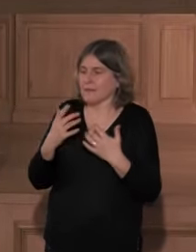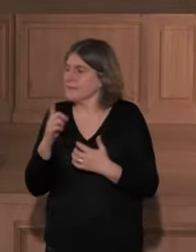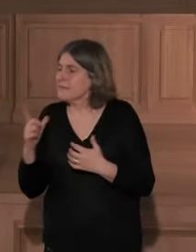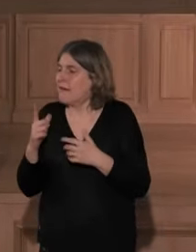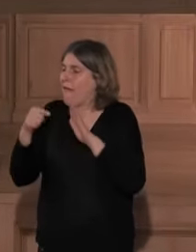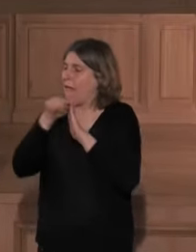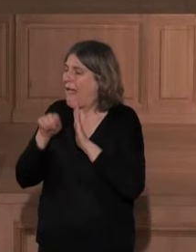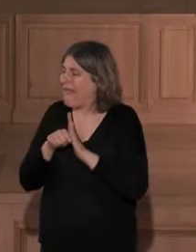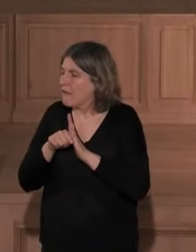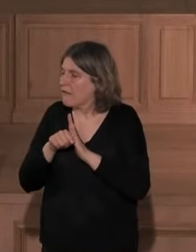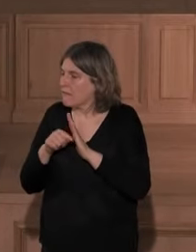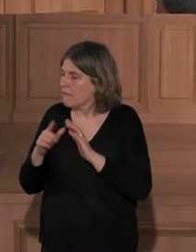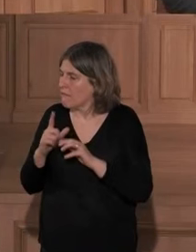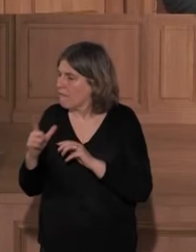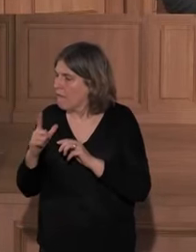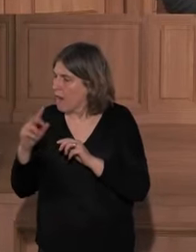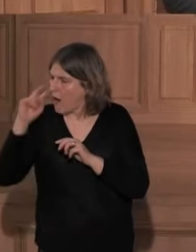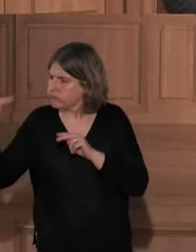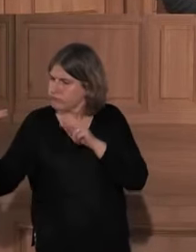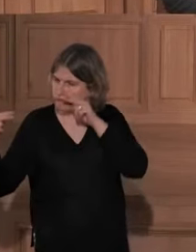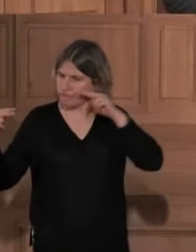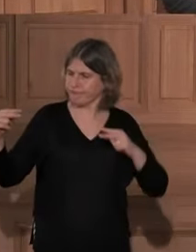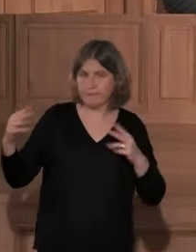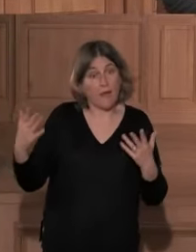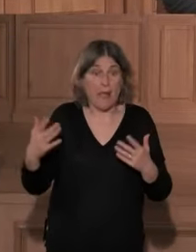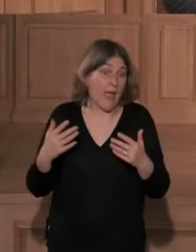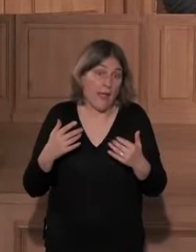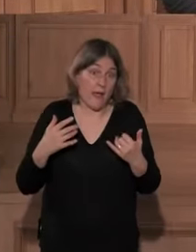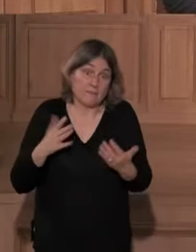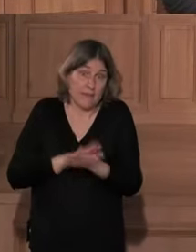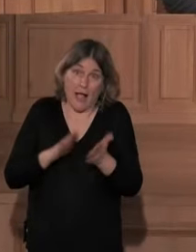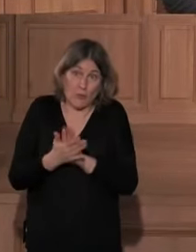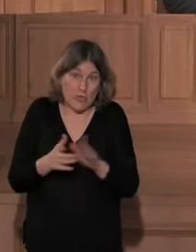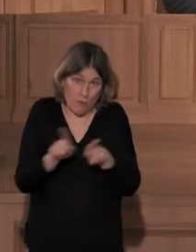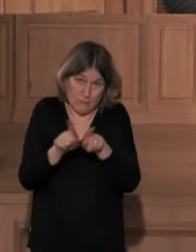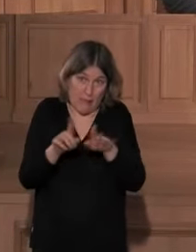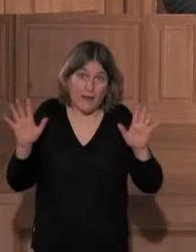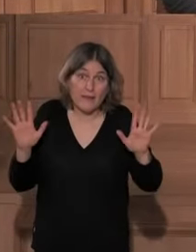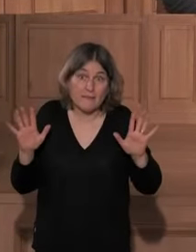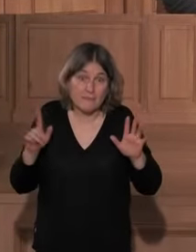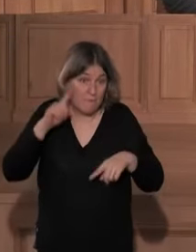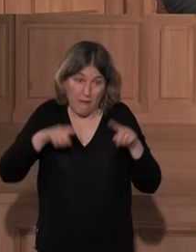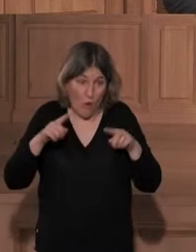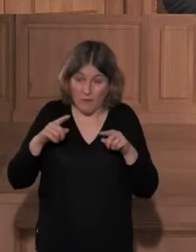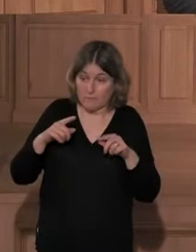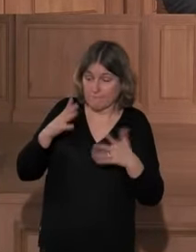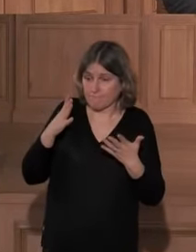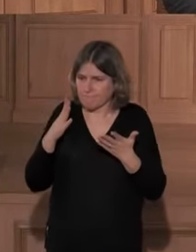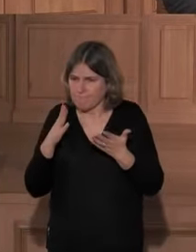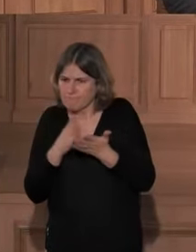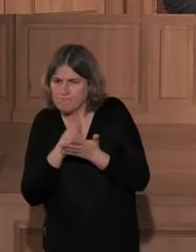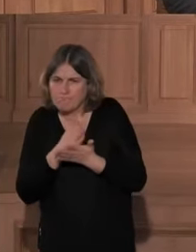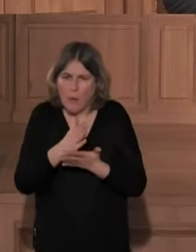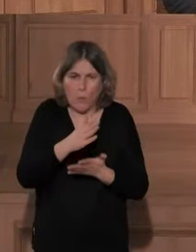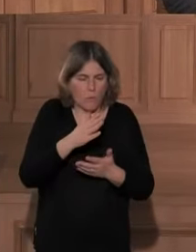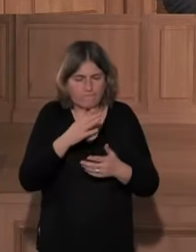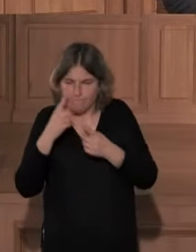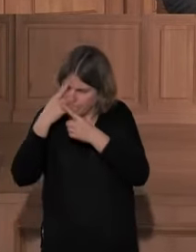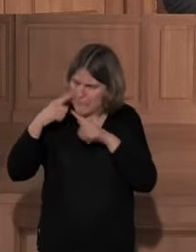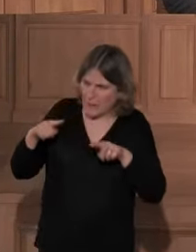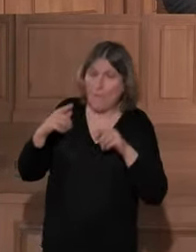Ça, c'est chez nous, donc nous non plus, on n'est pas d'accord sur des itinéraires ou des parcours. Mais on